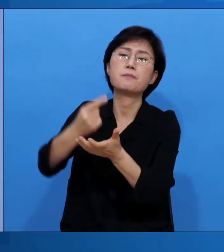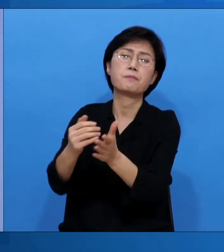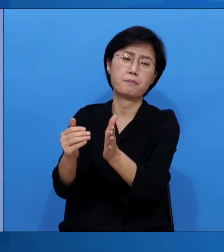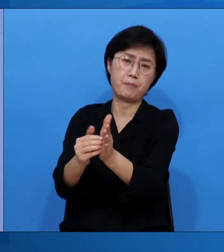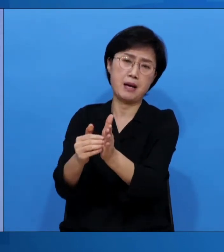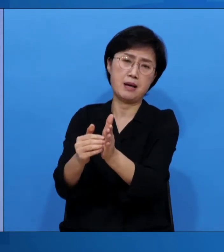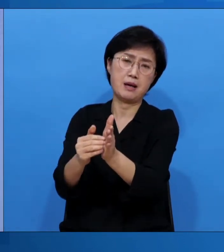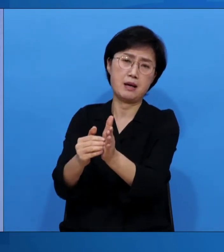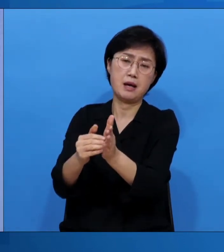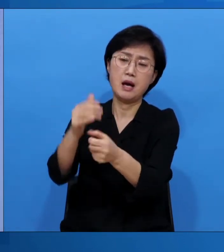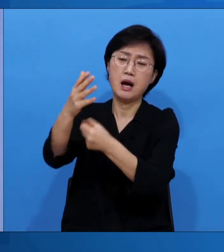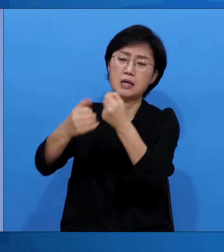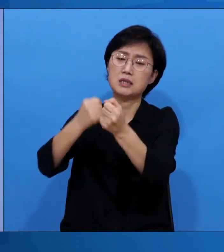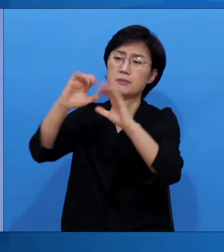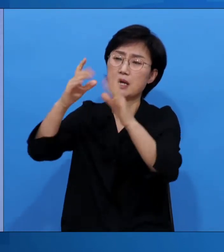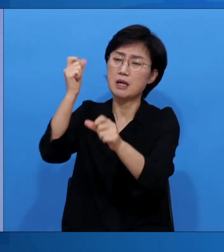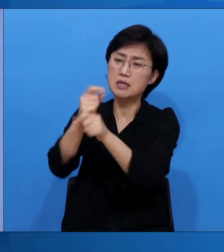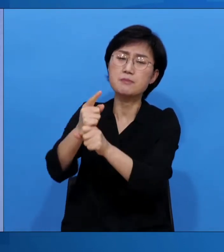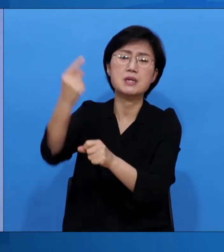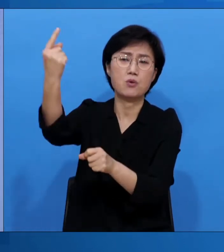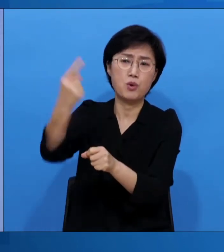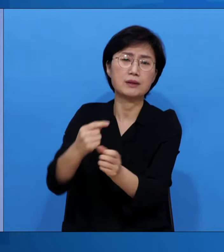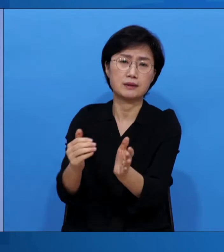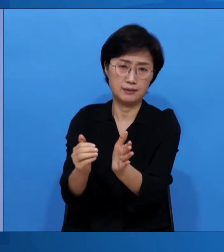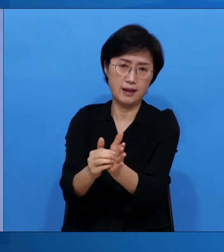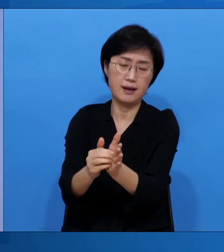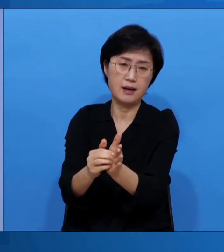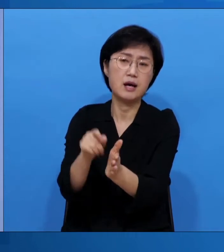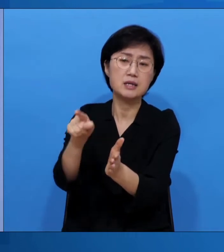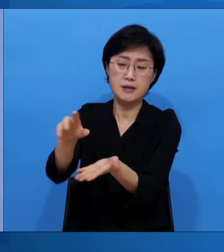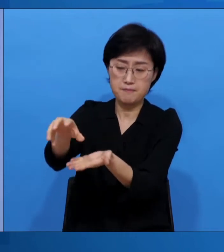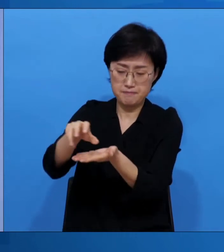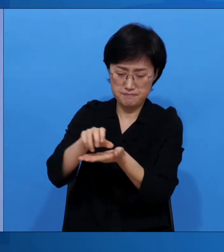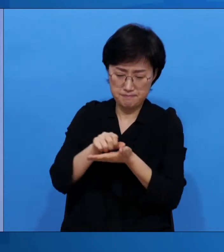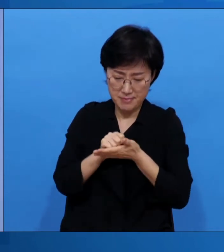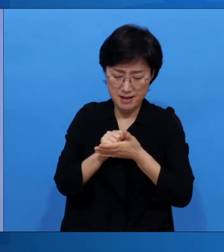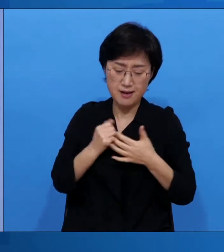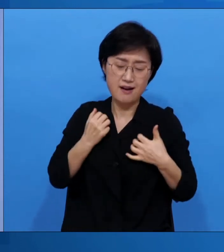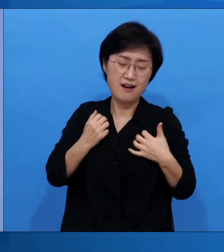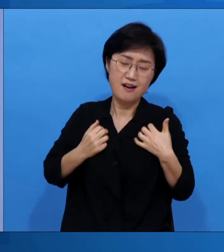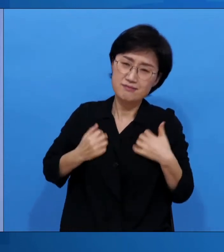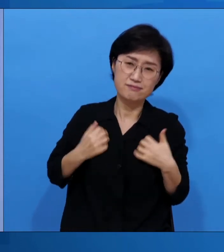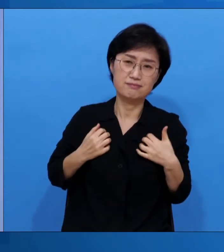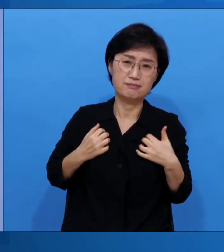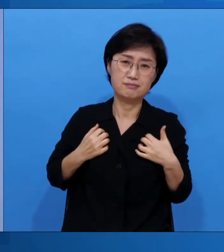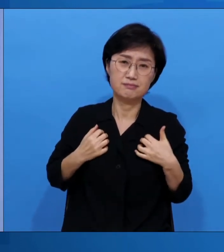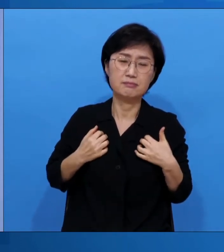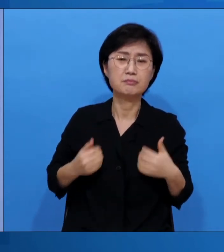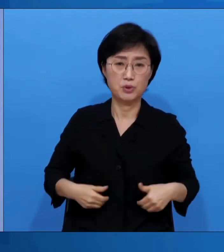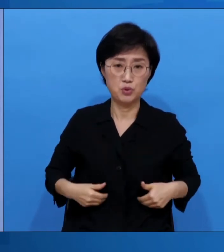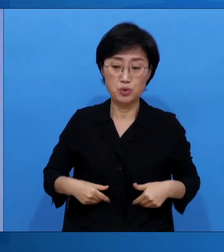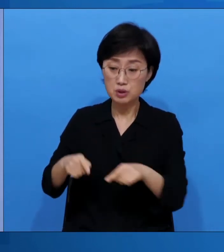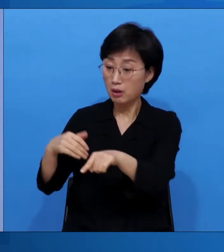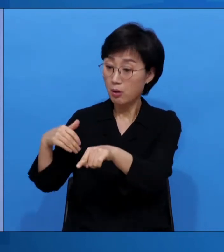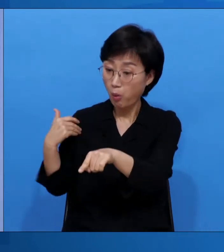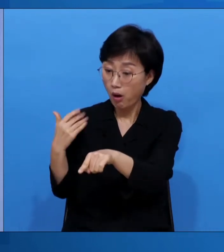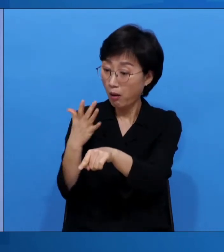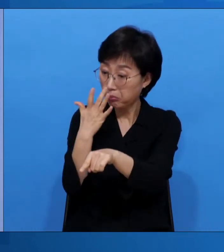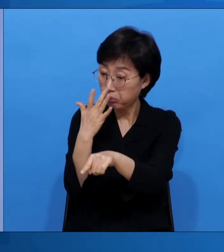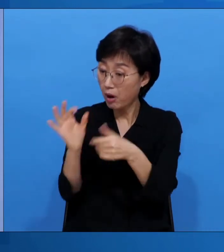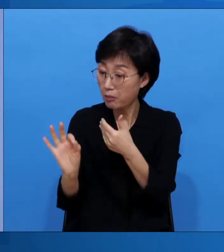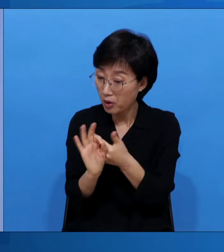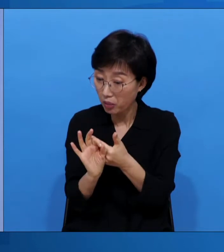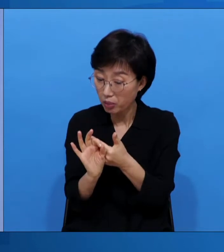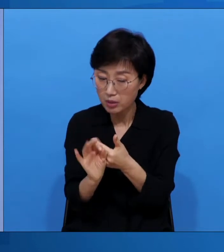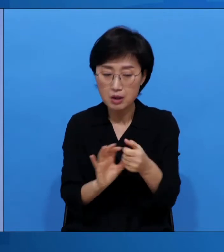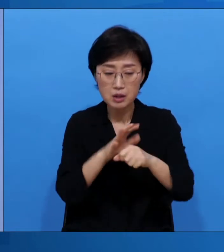and the apostles of the Lord must enjoy is that the kingdom of God is near. 이건 모르면 세계 못 살리고 전도도 못 합니다. As if you do not know this fact, then you